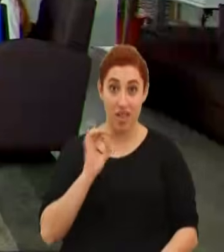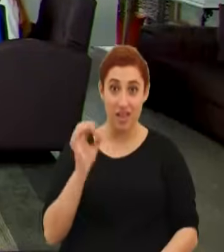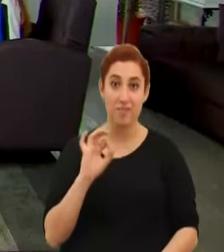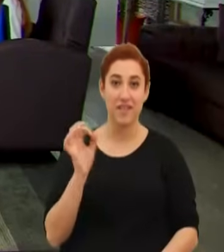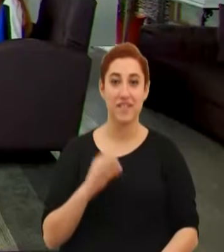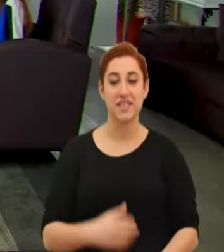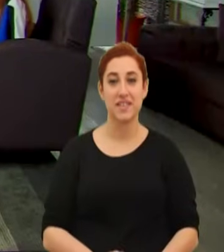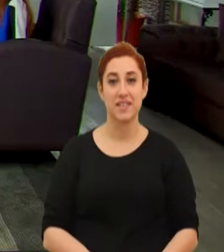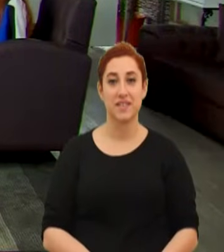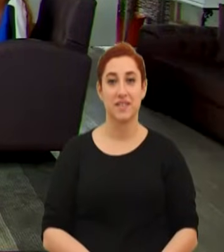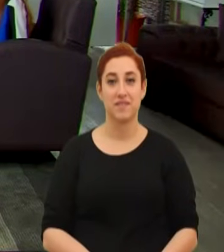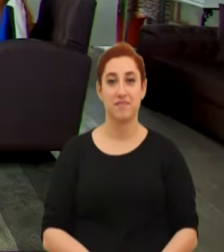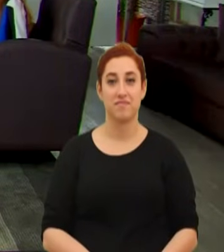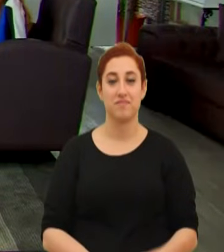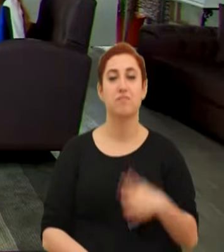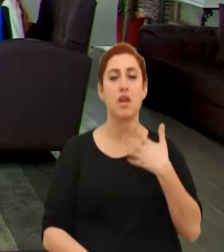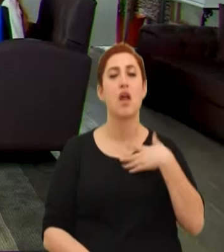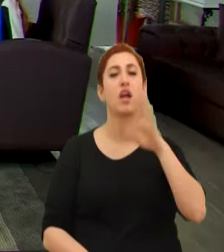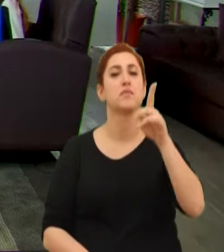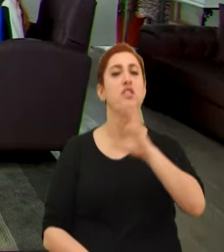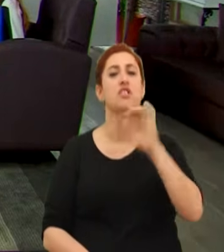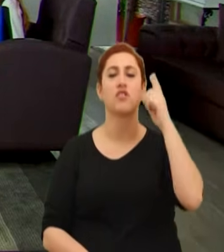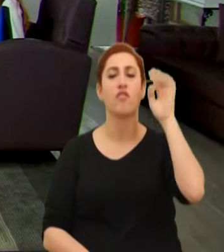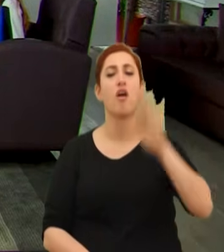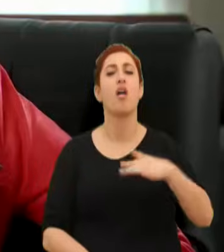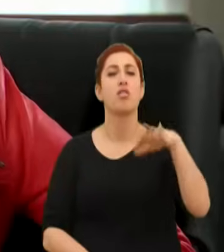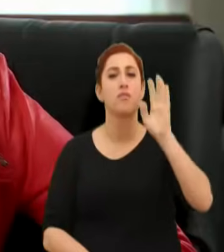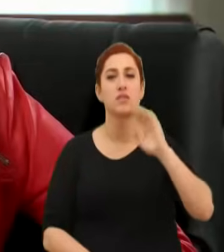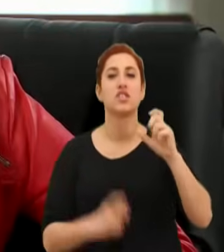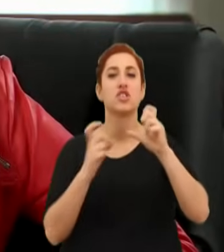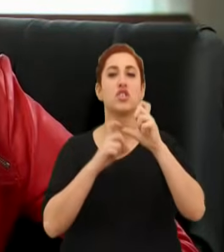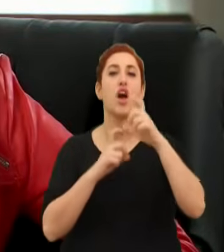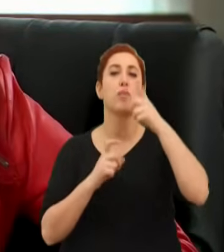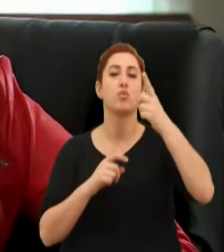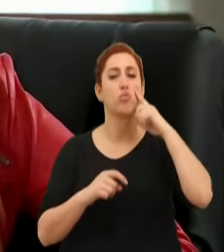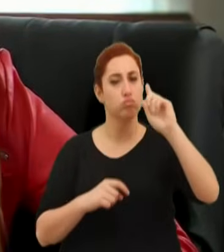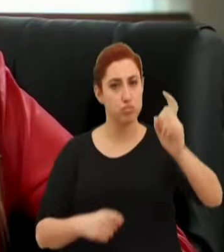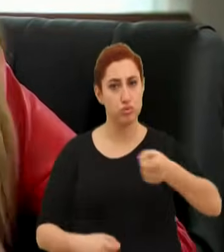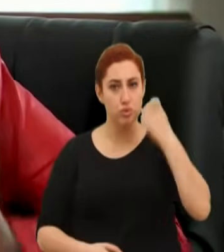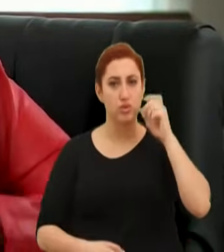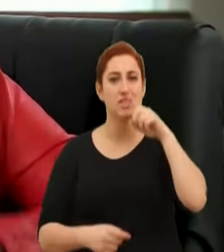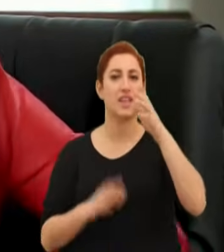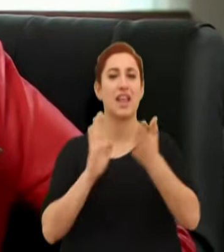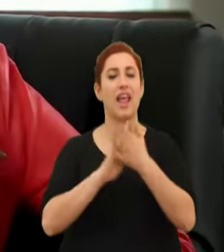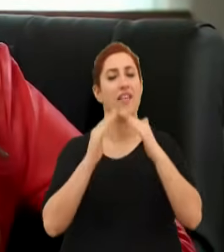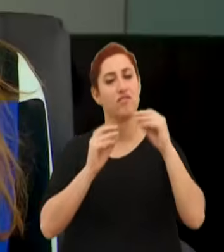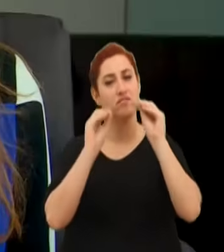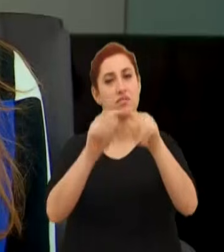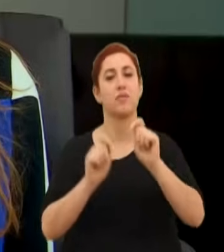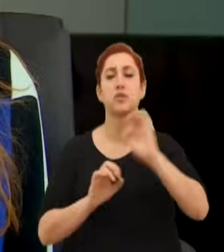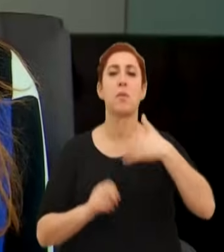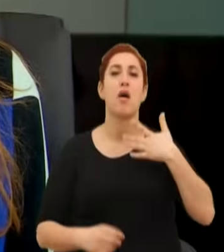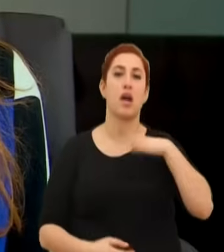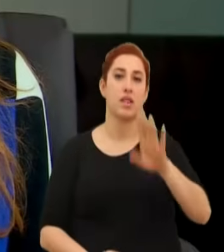mi? Öyle. Merak etme, sen hiç aklın kalmasın. Sarpişkom onu bulur, senin evine getirir.